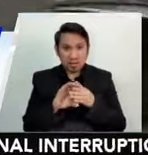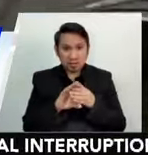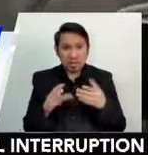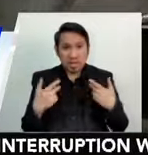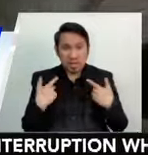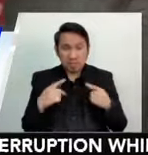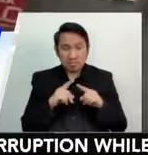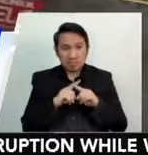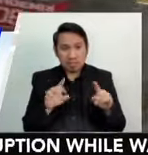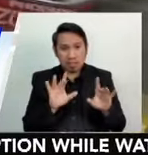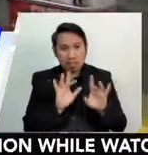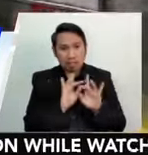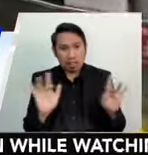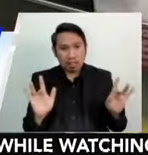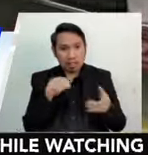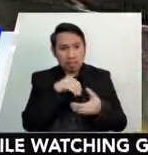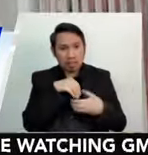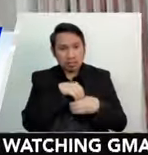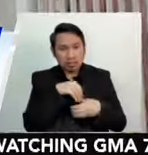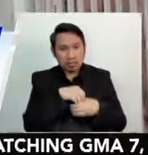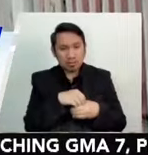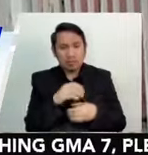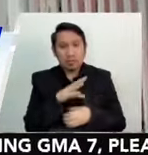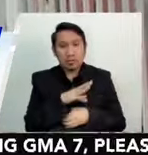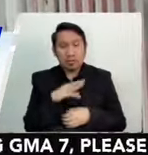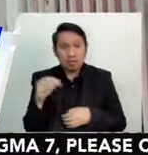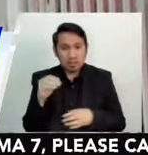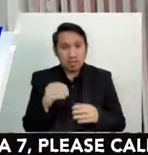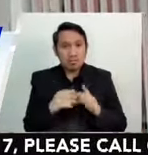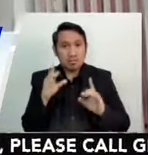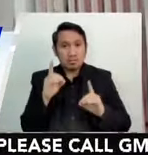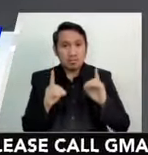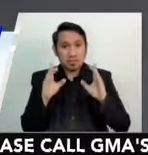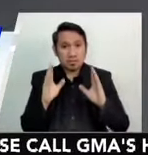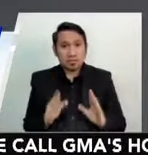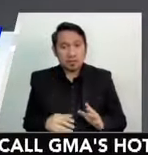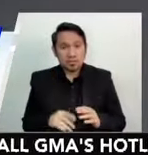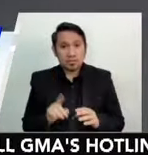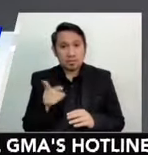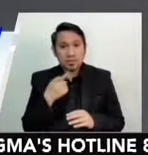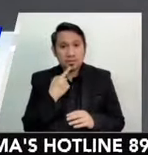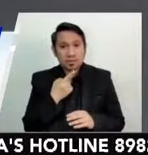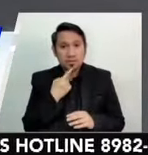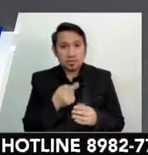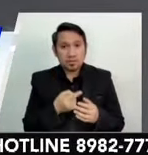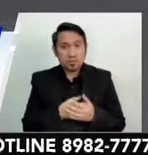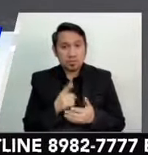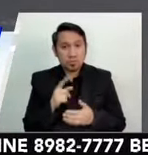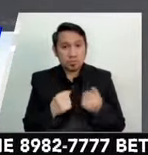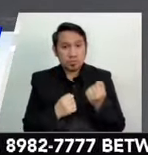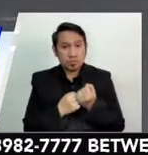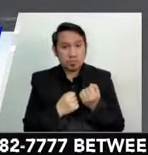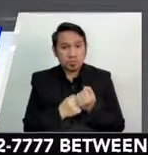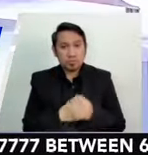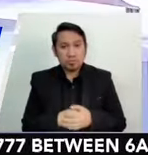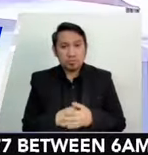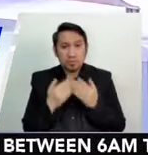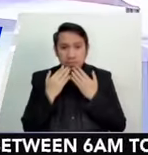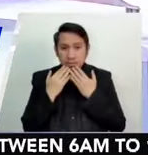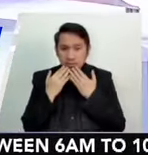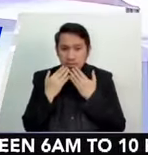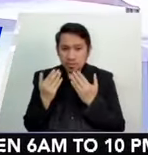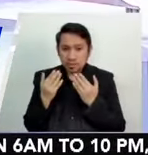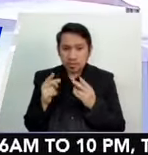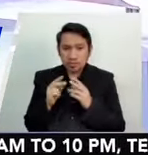yung maramdaman ng mga operator yung sinasabi nilang fuel subsidy. Okay. Maraming salamat po, Modi